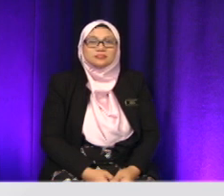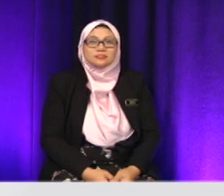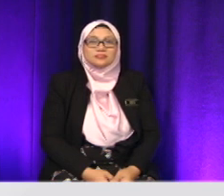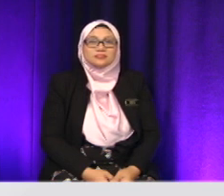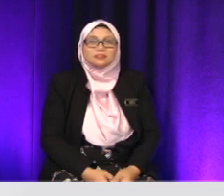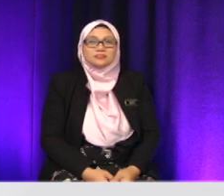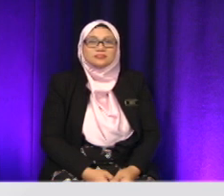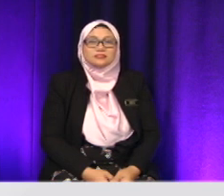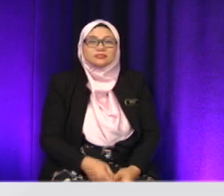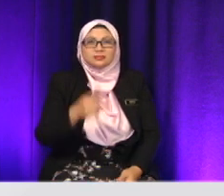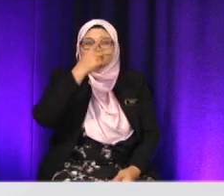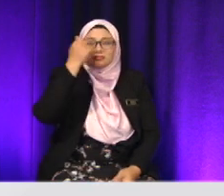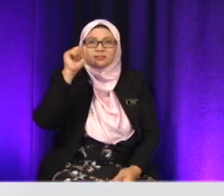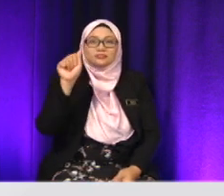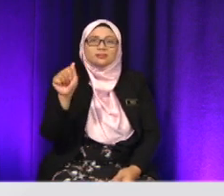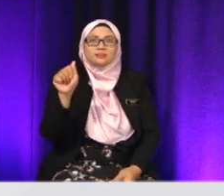akhirnya